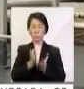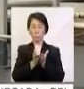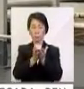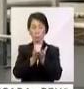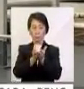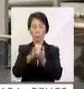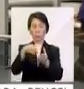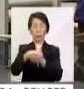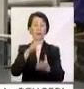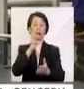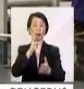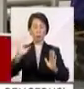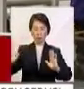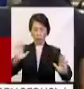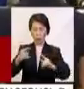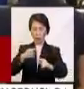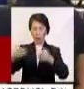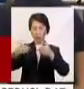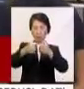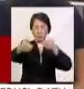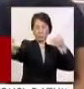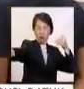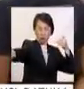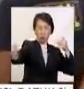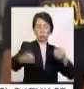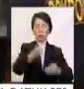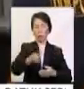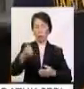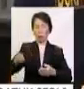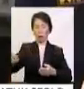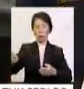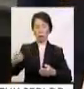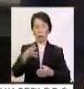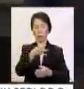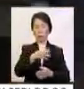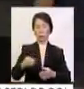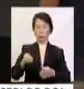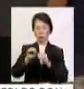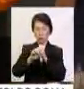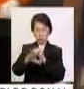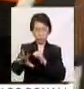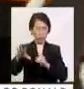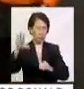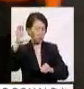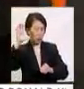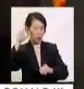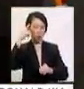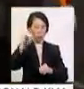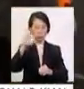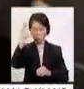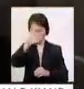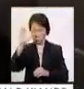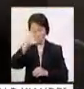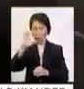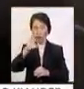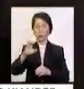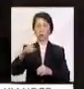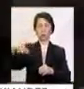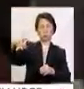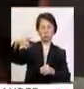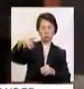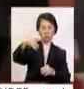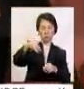kenderaan dalam air dikawal dari jarak jauh serta alat multibeam echo sounder digunakan untuk mencari bangkai pesawat